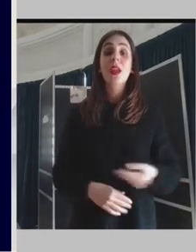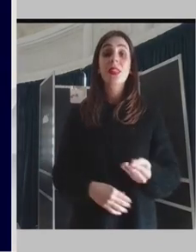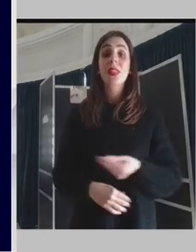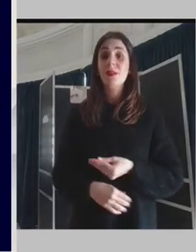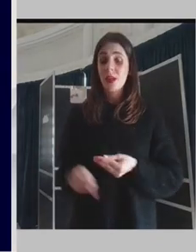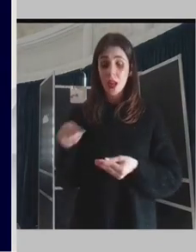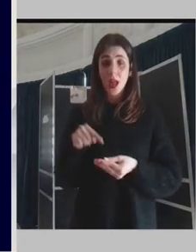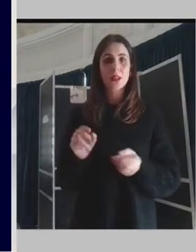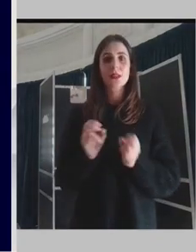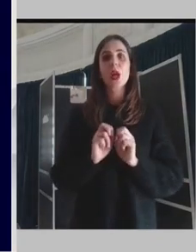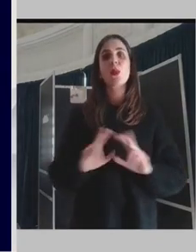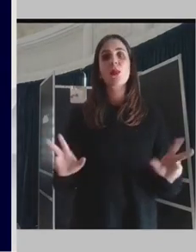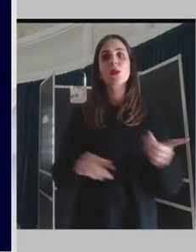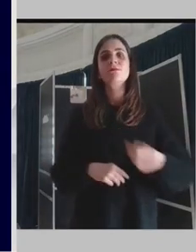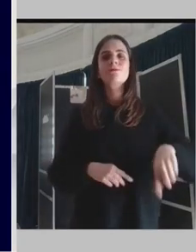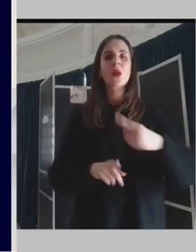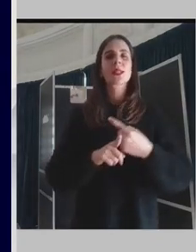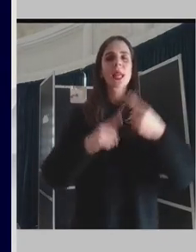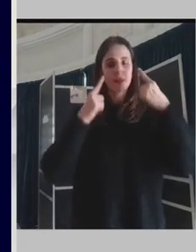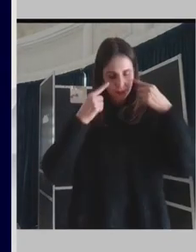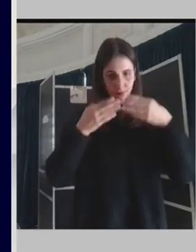quanto ci accade intorno.